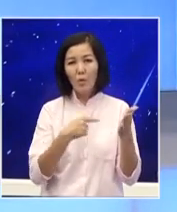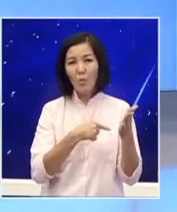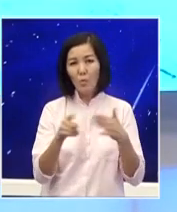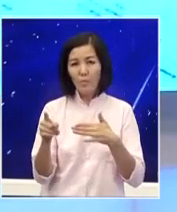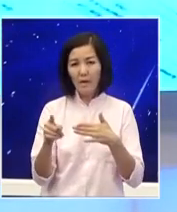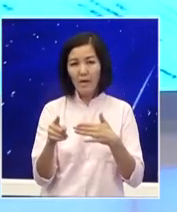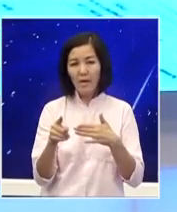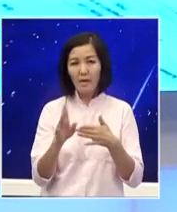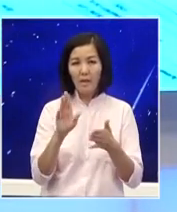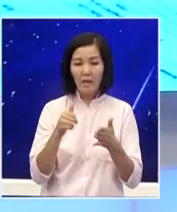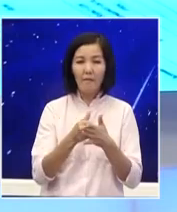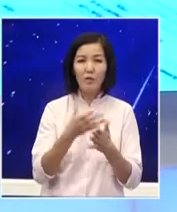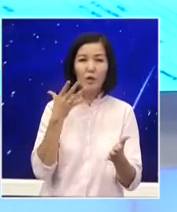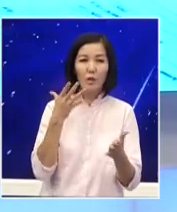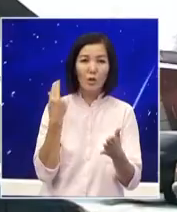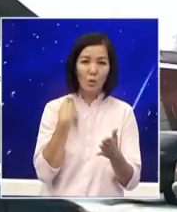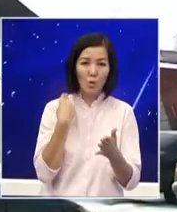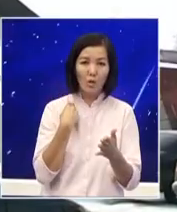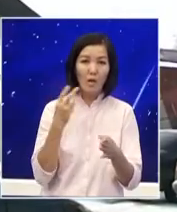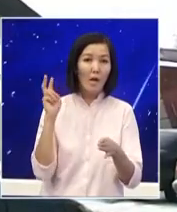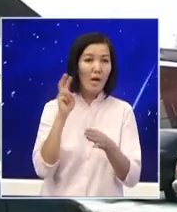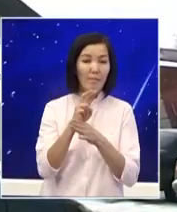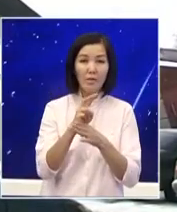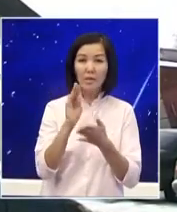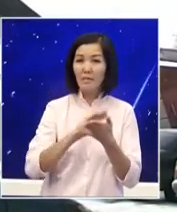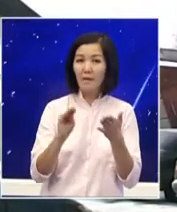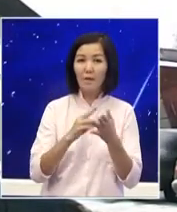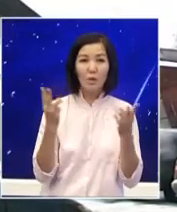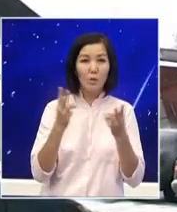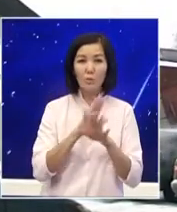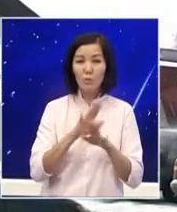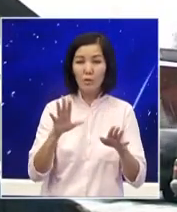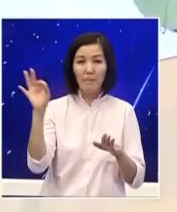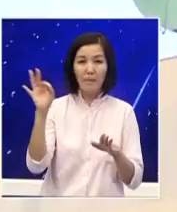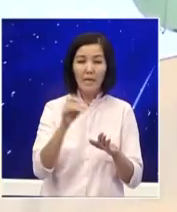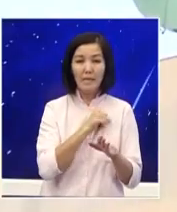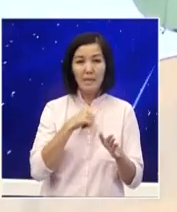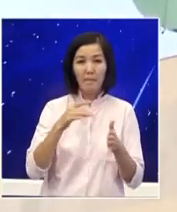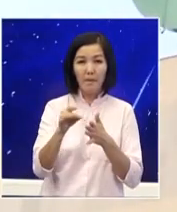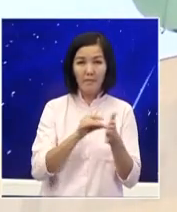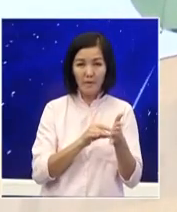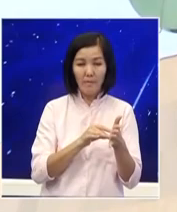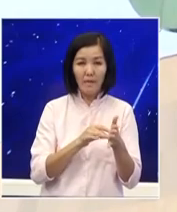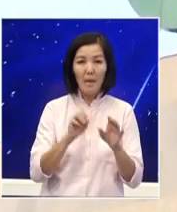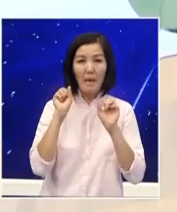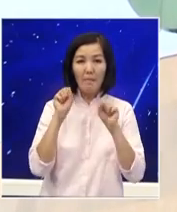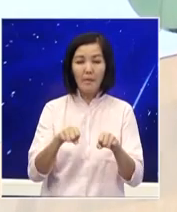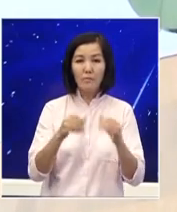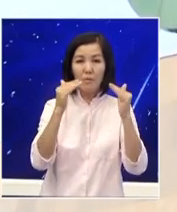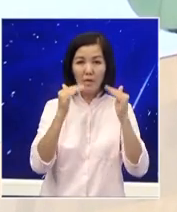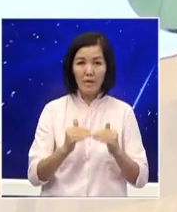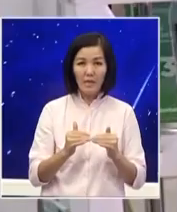основную сумму долга при этом не куда обращаться заявление мне нужно менять спешиться автоматически это позволит населению снять